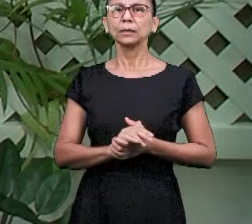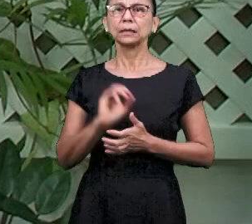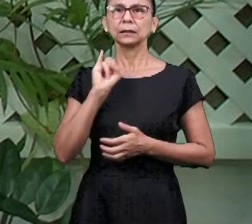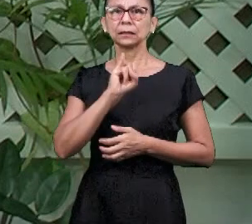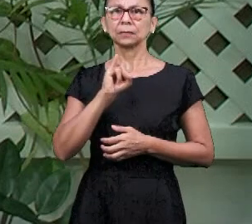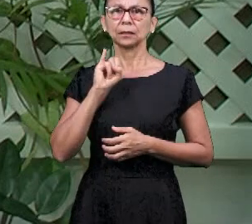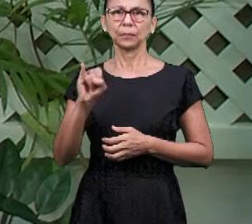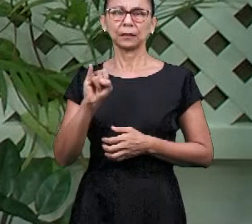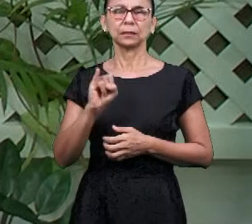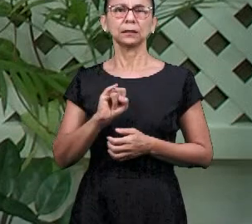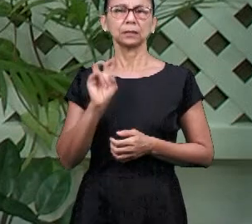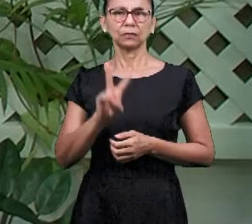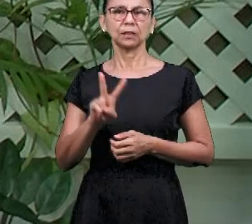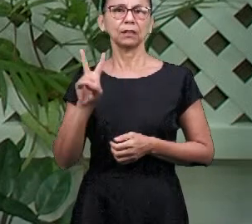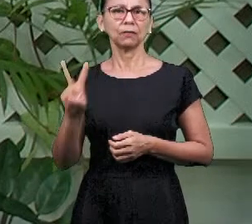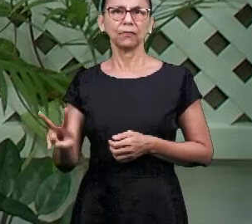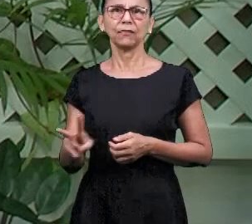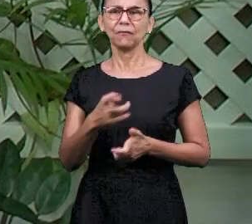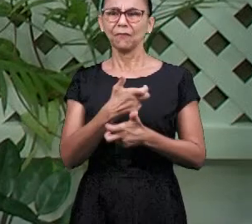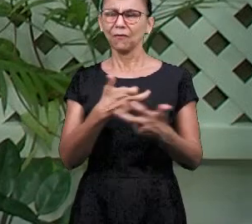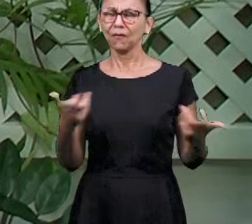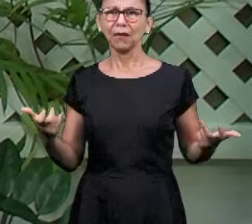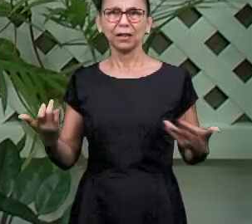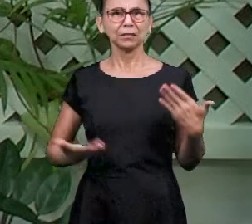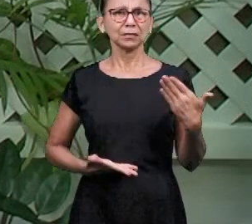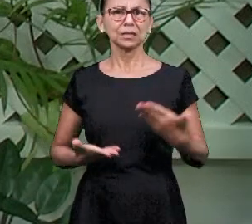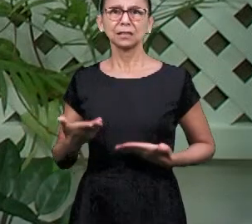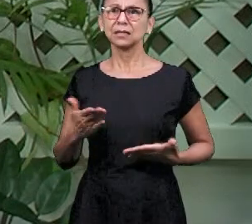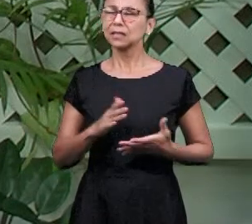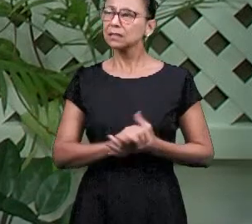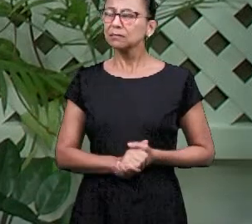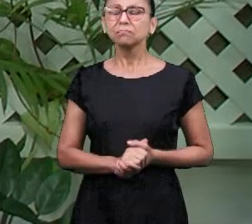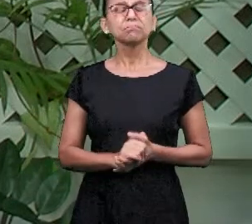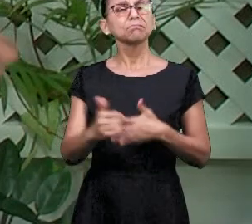vous apportez. Les pasteurs humbles.